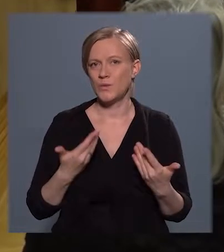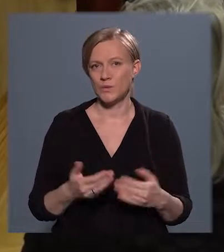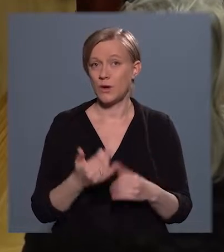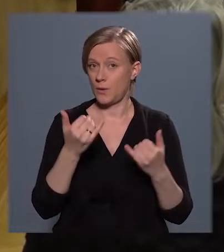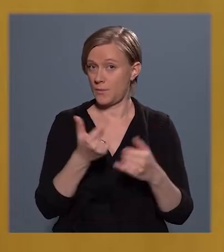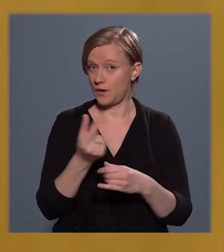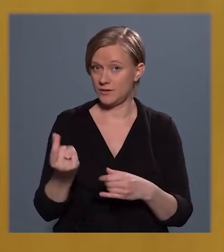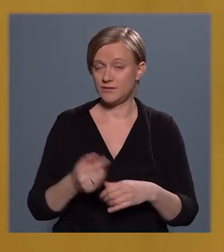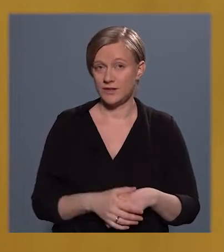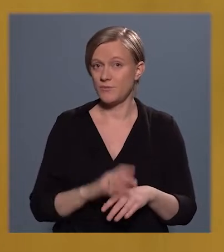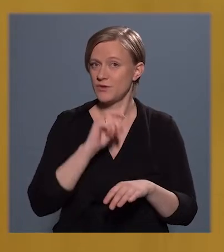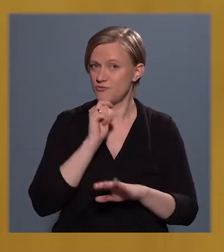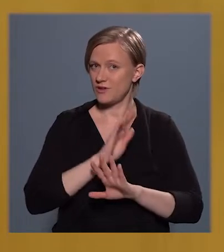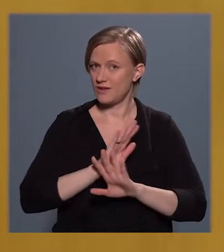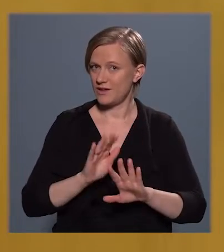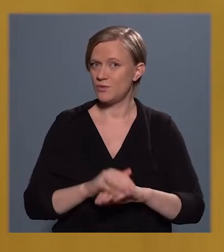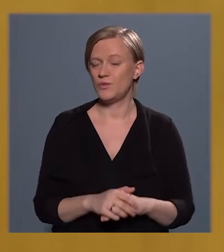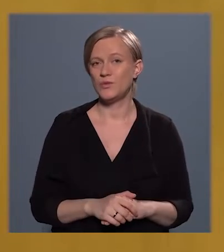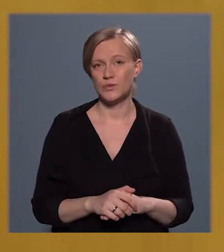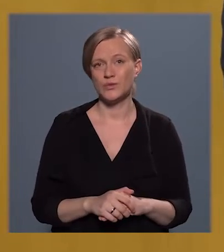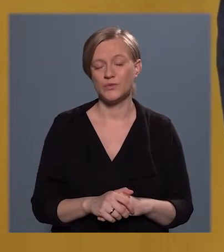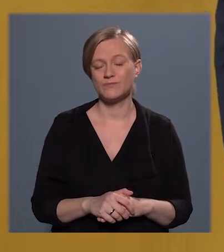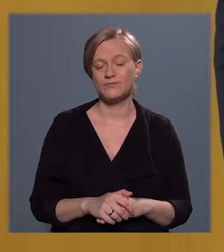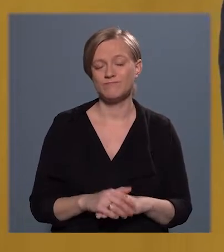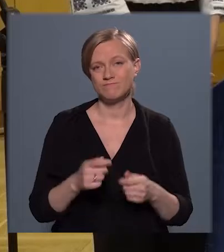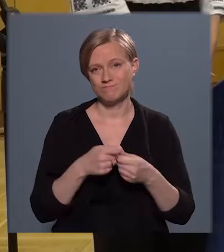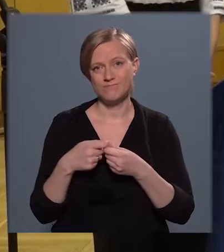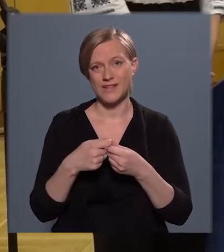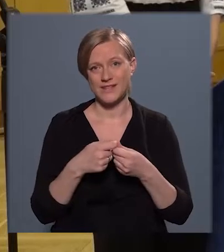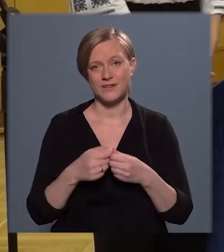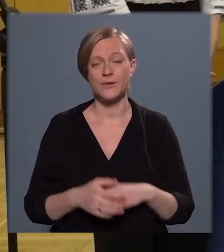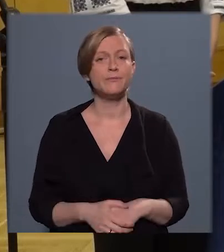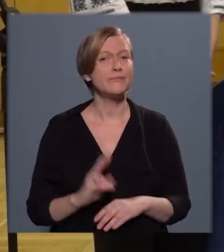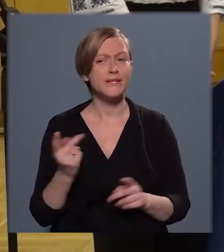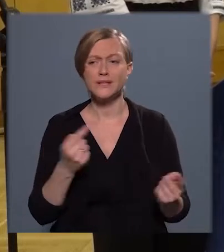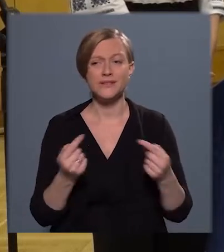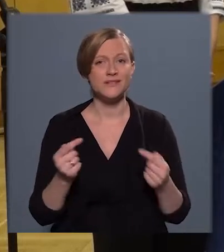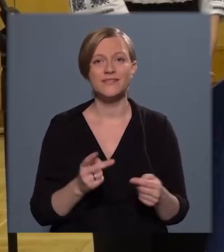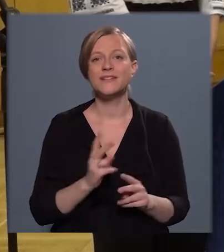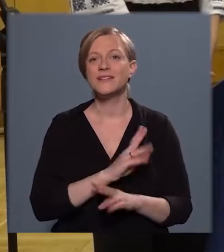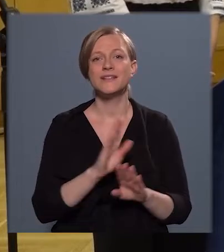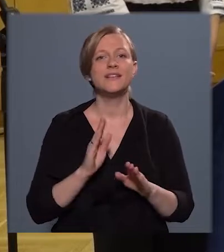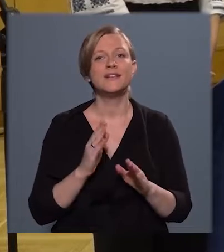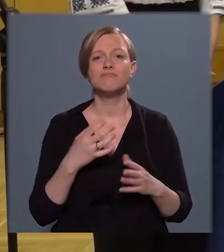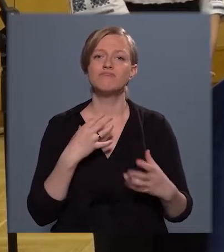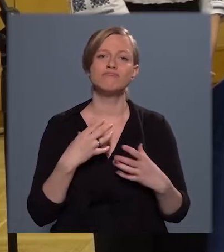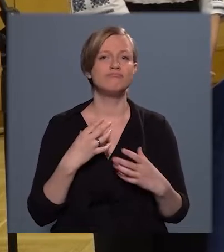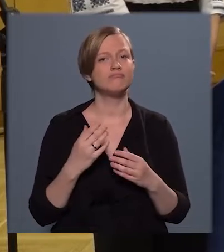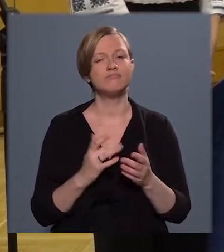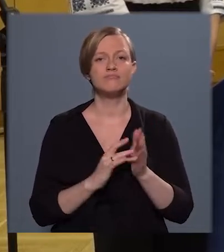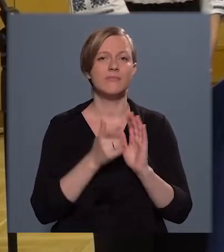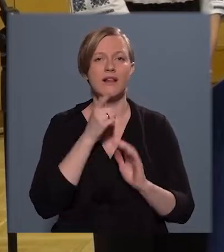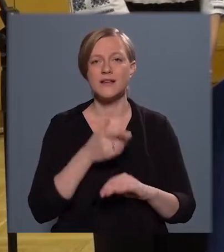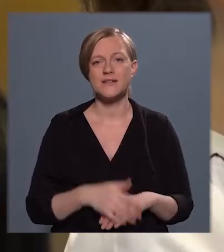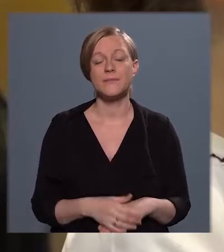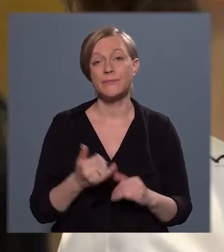mai napon sikerült ezt megszervezni. És kik jönnek ide, kiknek a produkcióit láthatjuk? Ebben